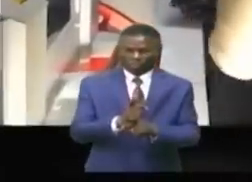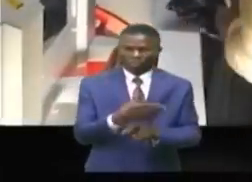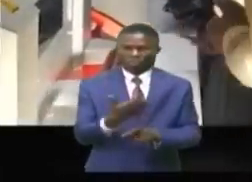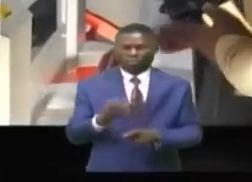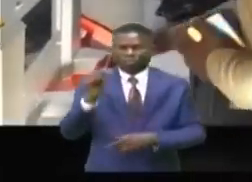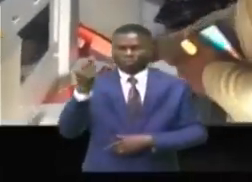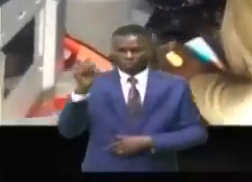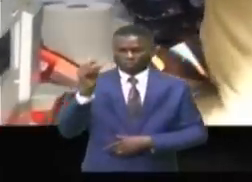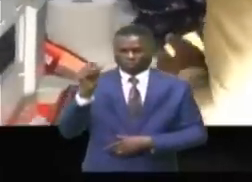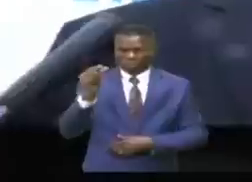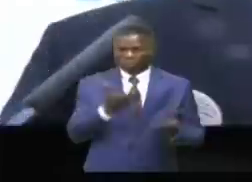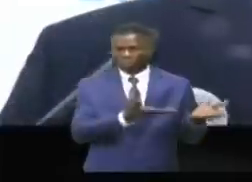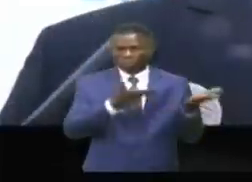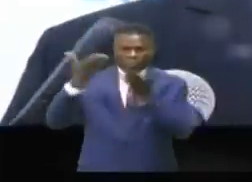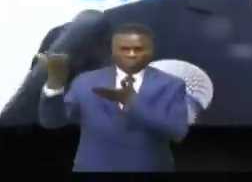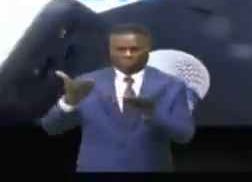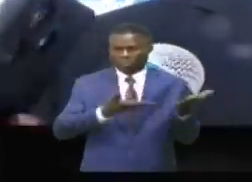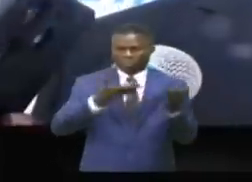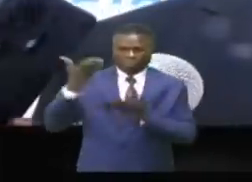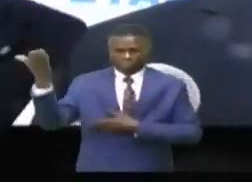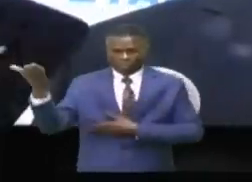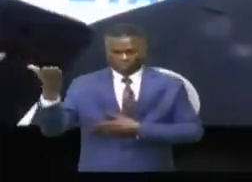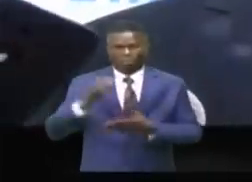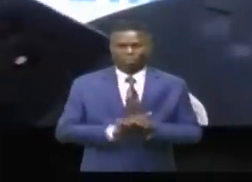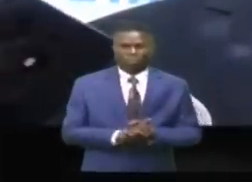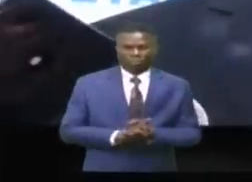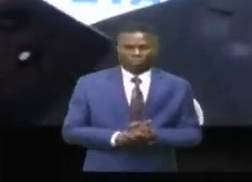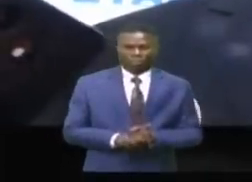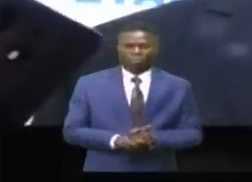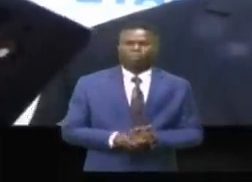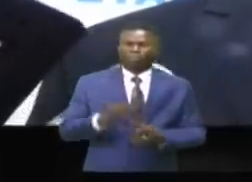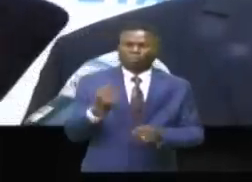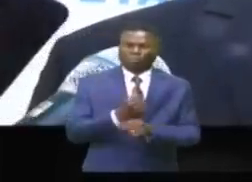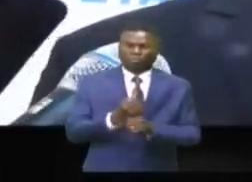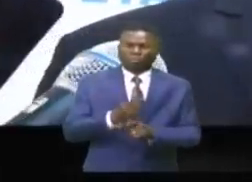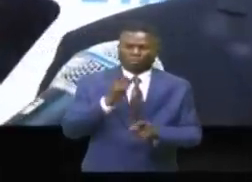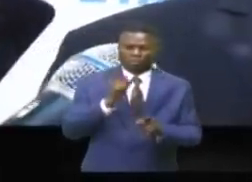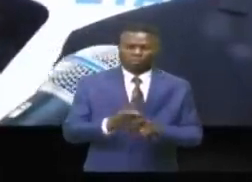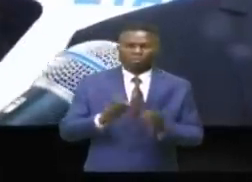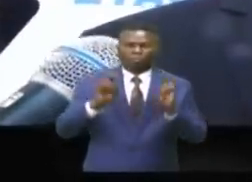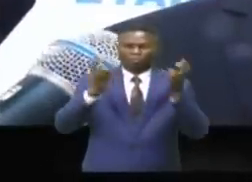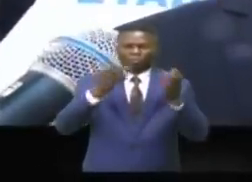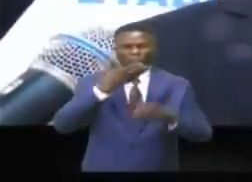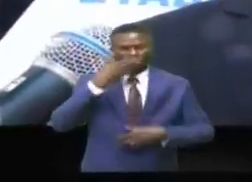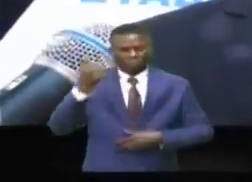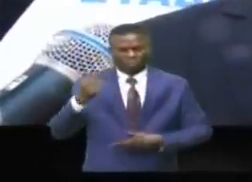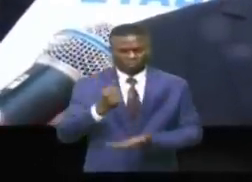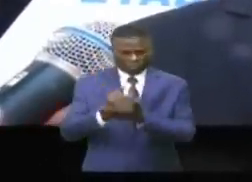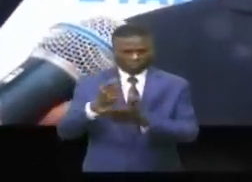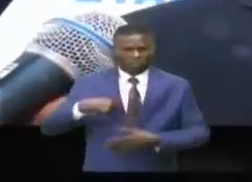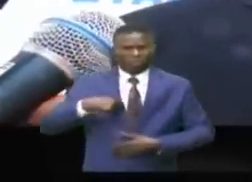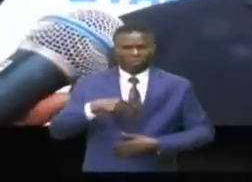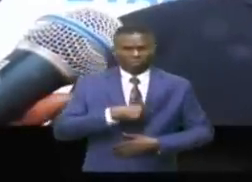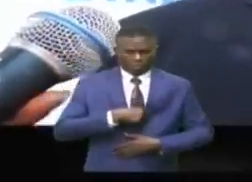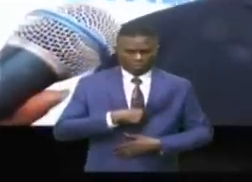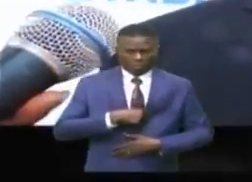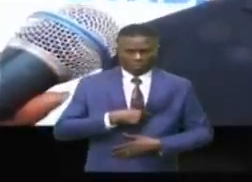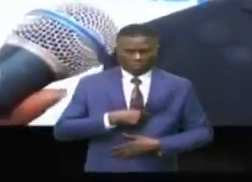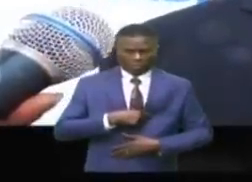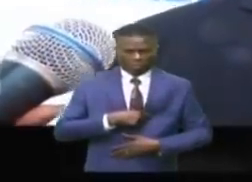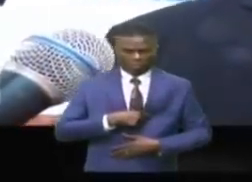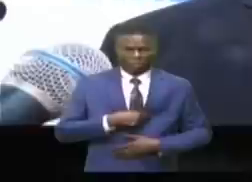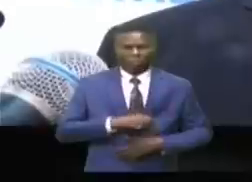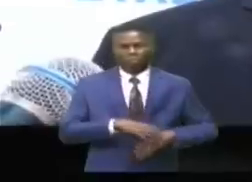minerais à l'exportation. C'est vraiment un laboratoire moderne puisque ça nous permet non seulement de doser le